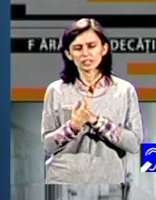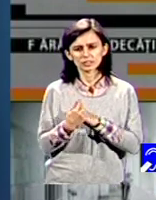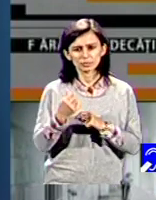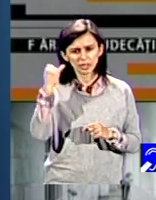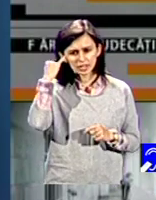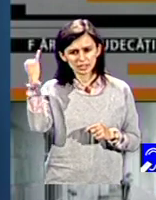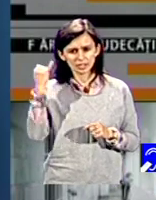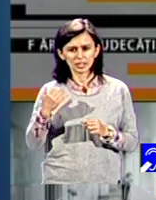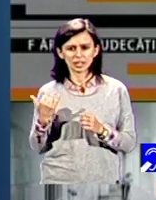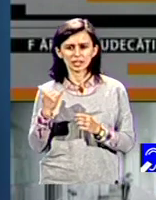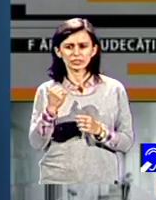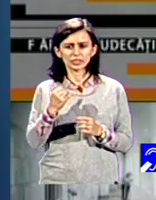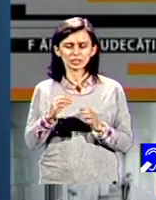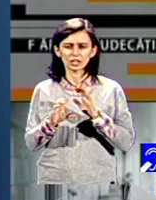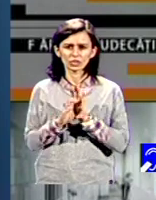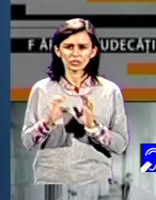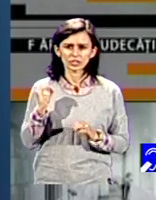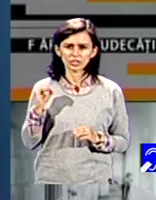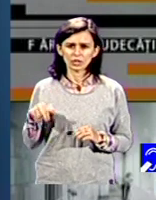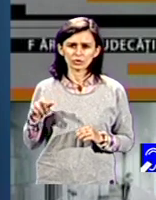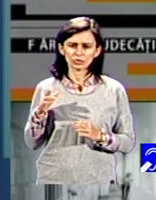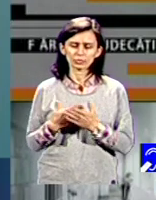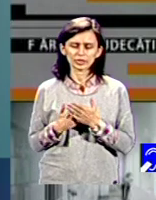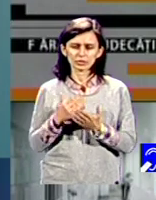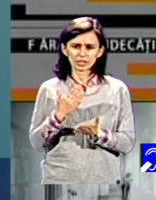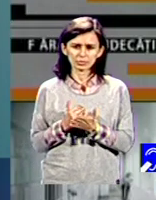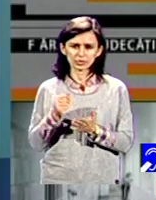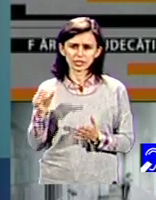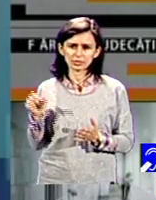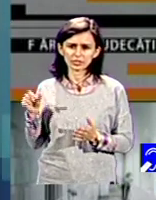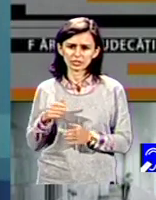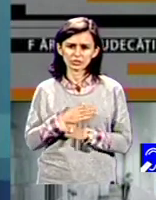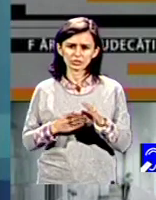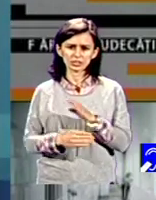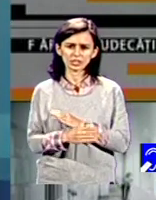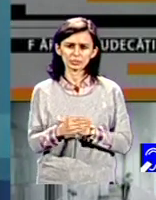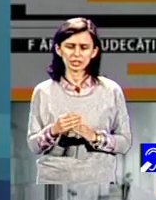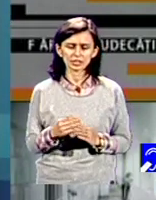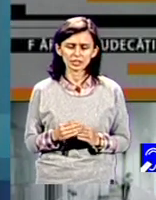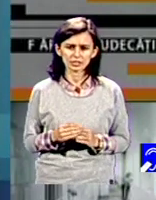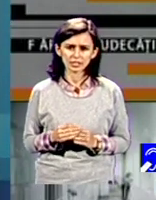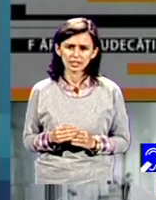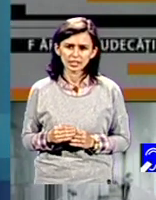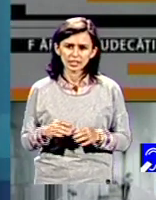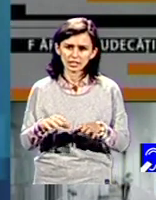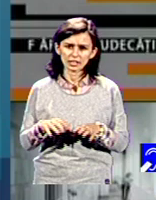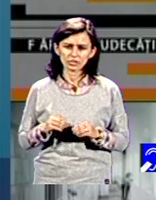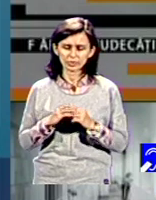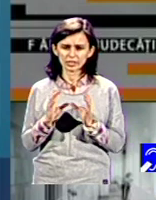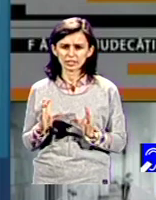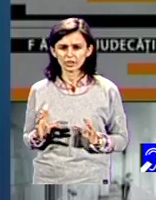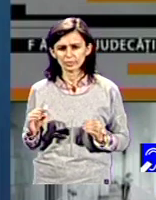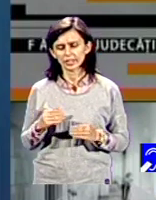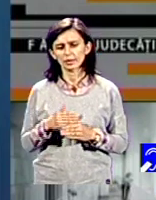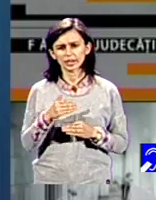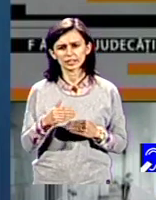pomeneam puțin mai devreme pentru drepturile persoanelor cu dizabilități ratificată de de România puțin mai târziu Din păcate spune eu dar vreau